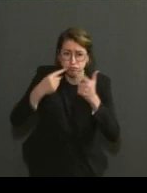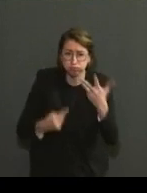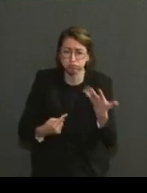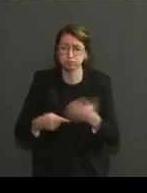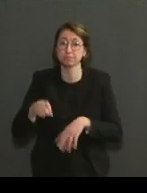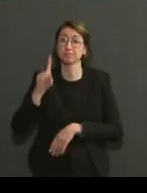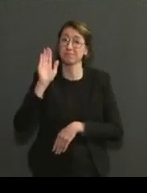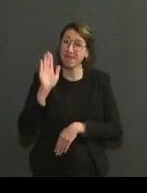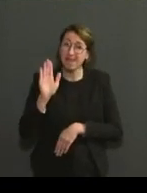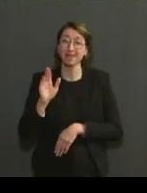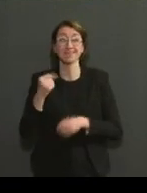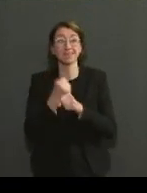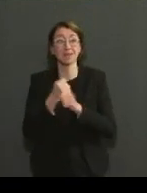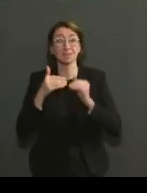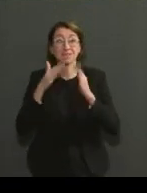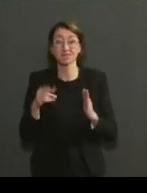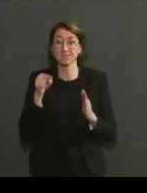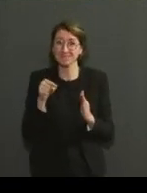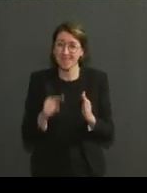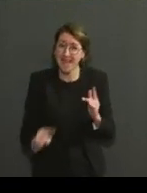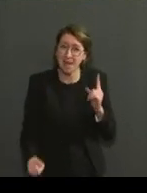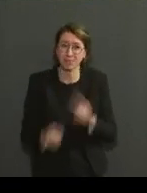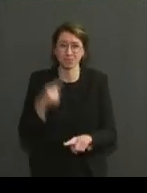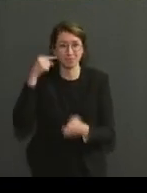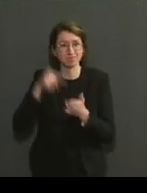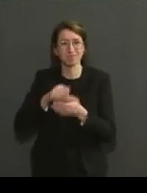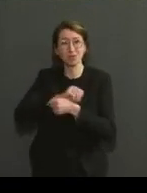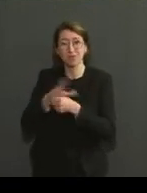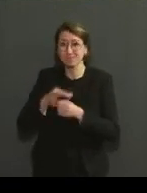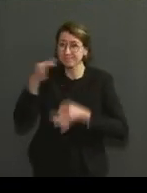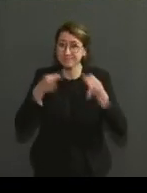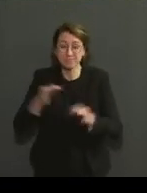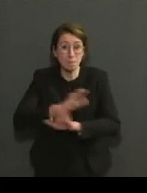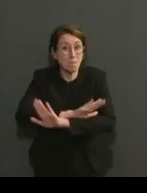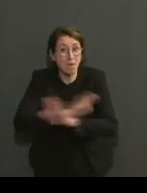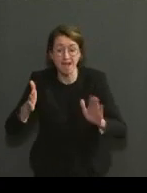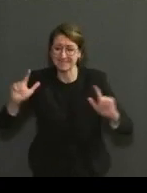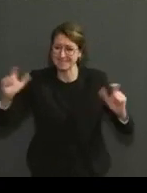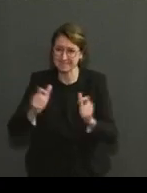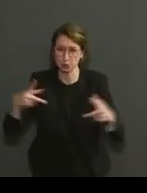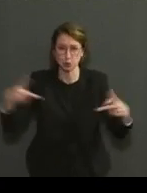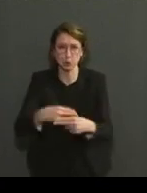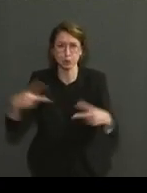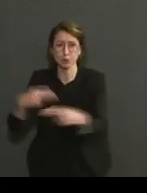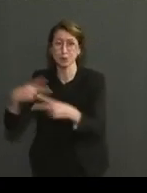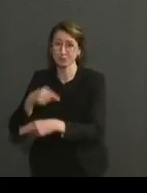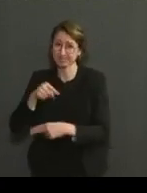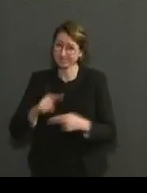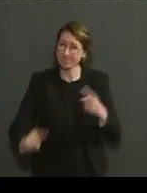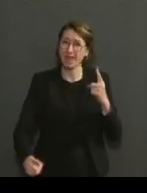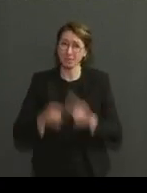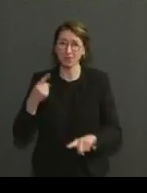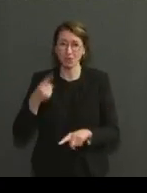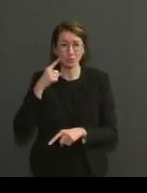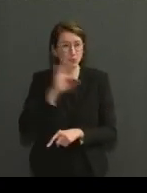ralentir la propagation du virus. Il joue vraiment un rôle important dans l'arsenal des mesures à notre disposition pour lutter contre le Covid-19.